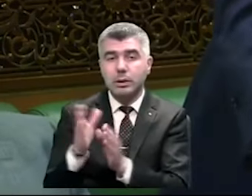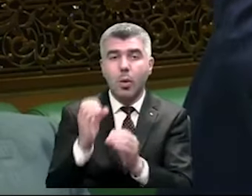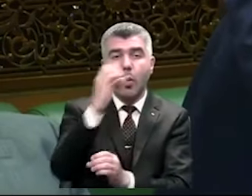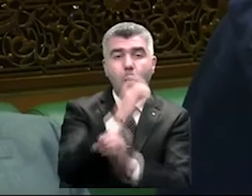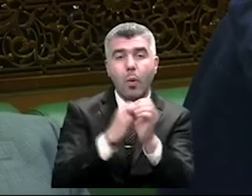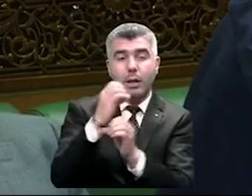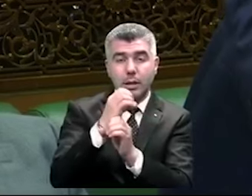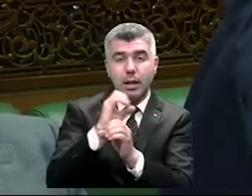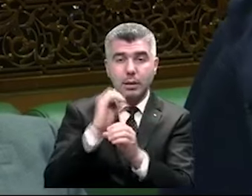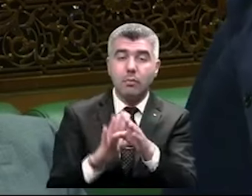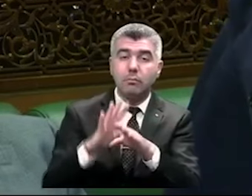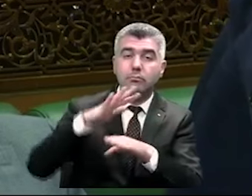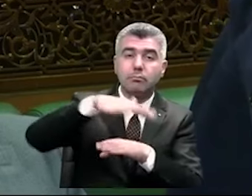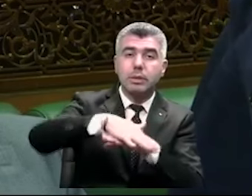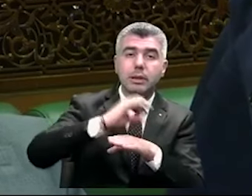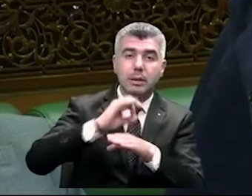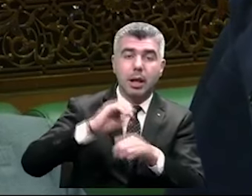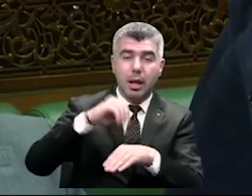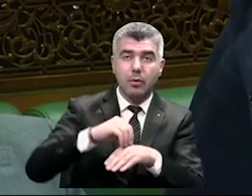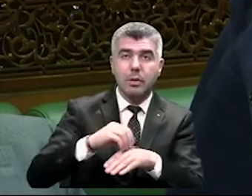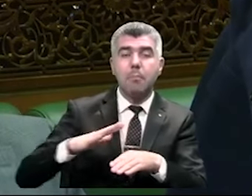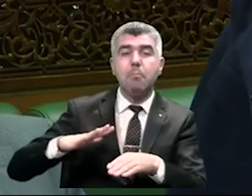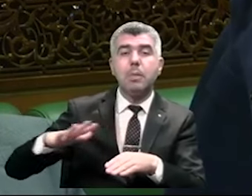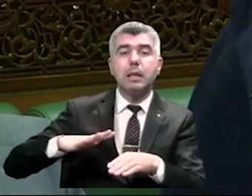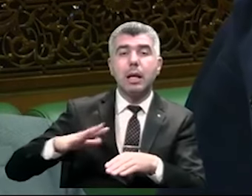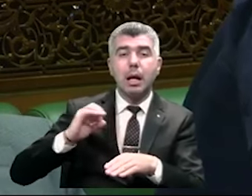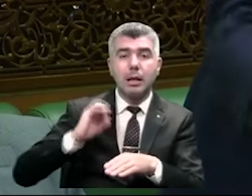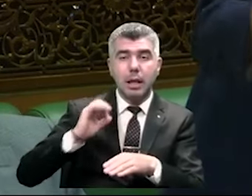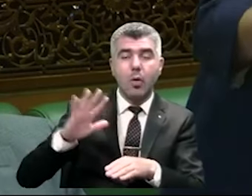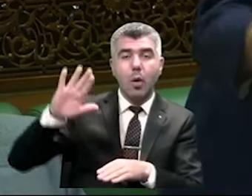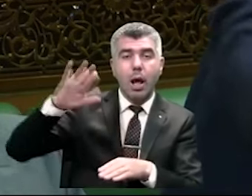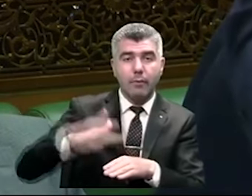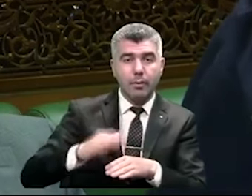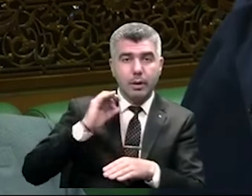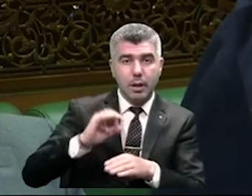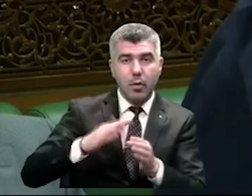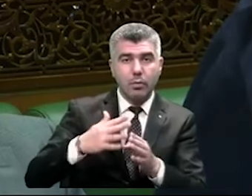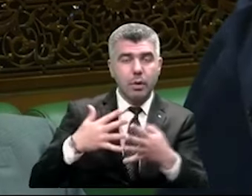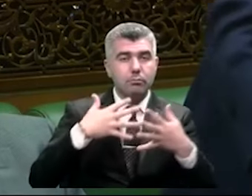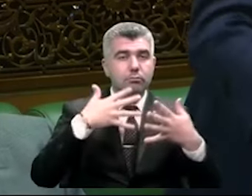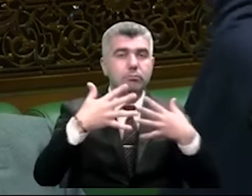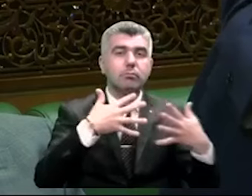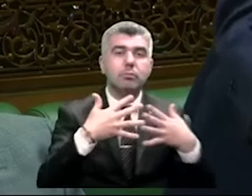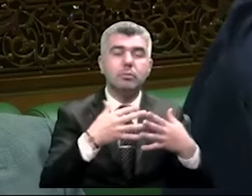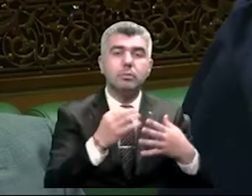الوحده والطريق الجماعيه الرابطه بين مدينه ازيلال ومنطقه ازود الخلابه والللي تقدر تكون عندها